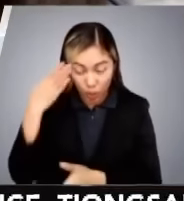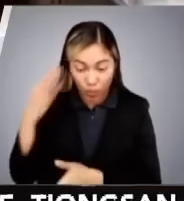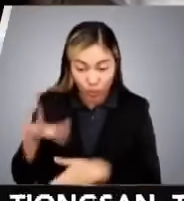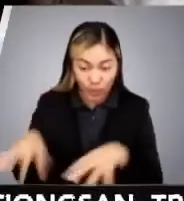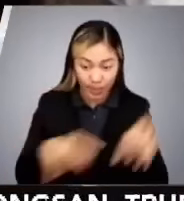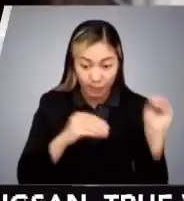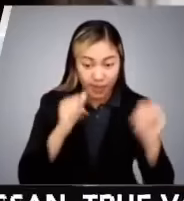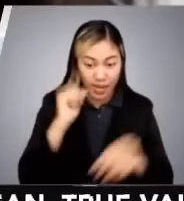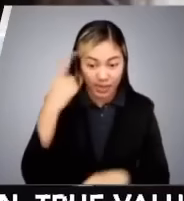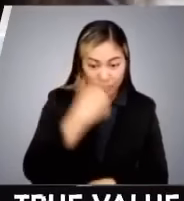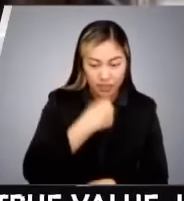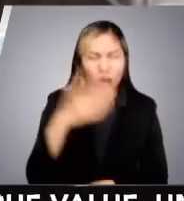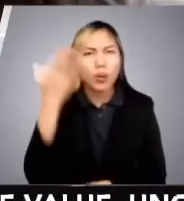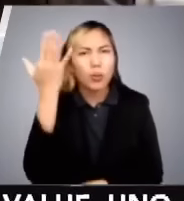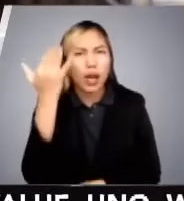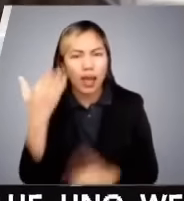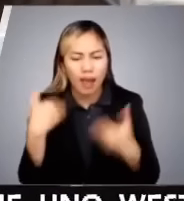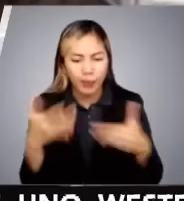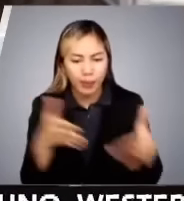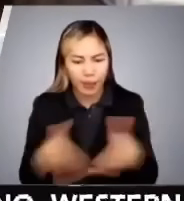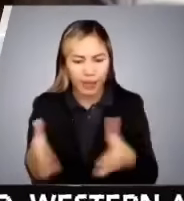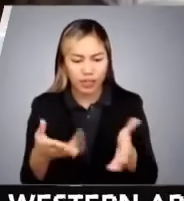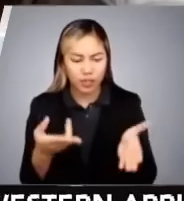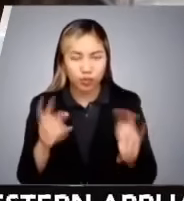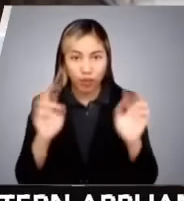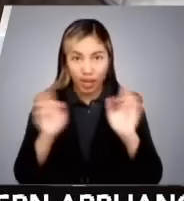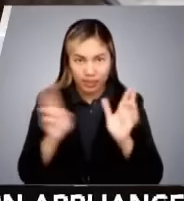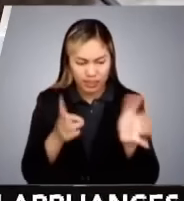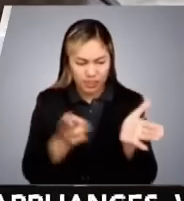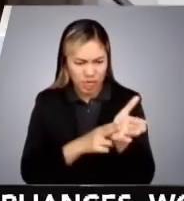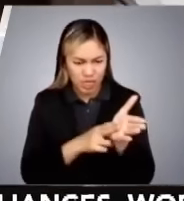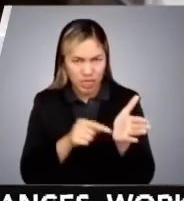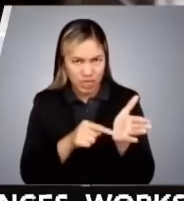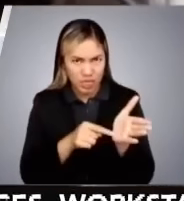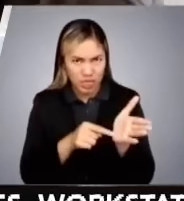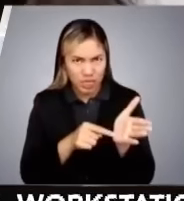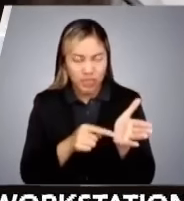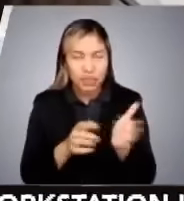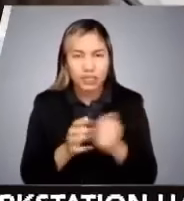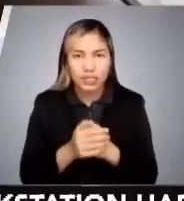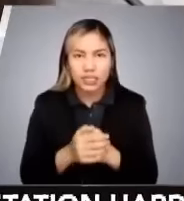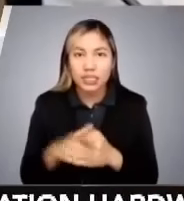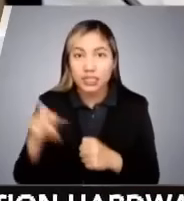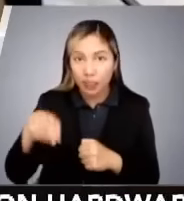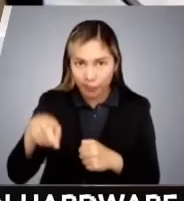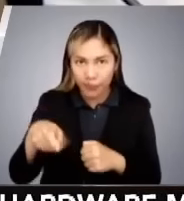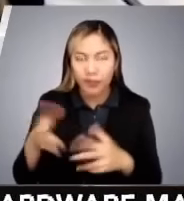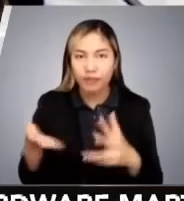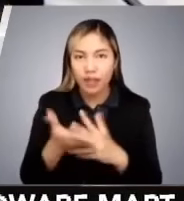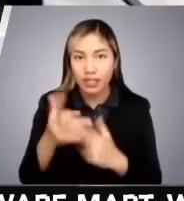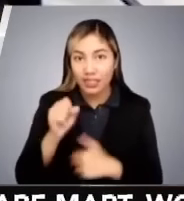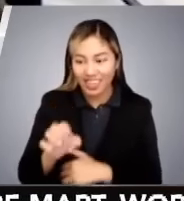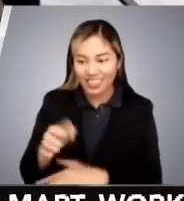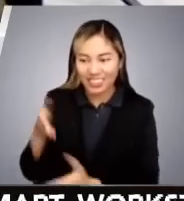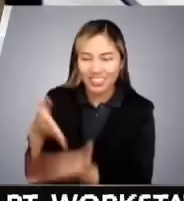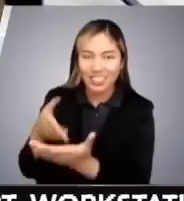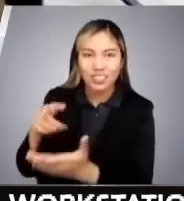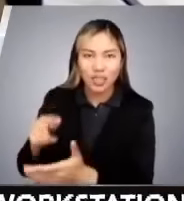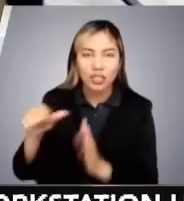bakit daw may nakahanda ng signature page. Ang dagdag ni Senador Gasalian, dapat kasuhan din ang notaryo na si Attorney Elmer Galisa